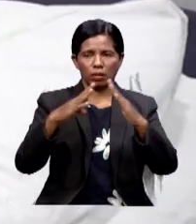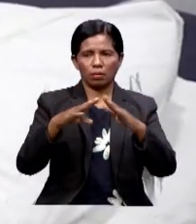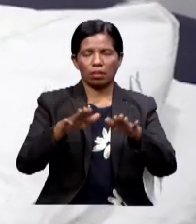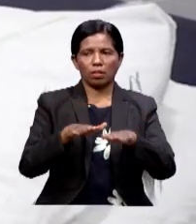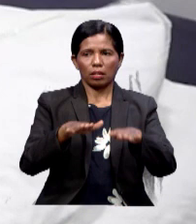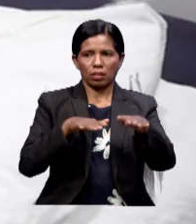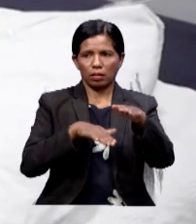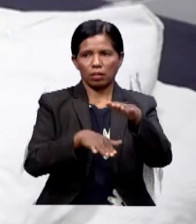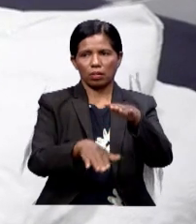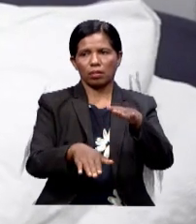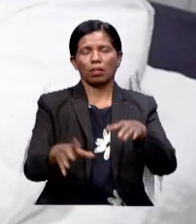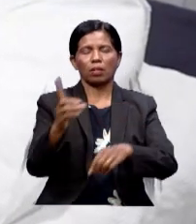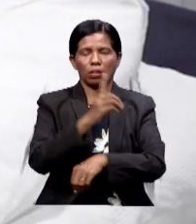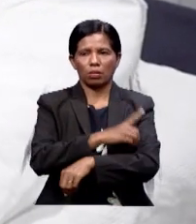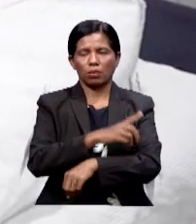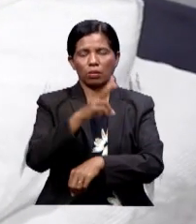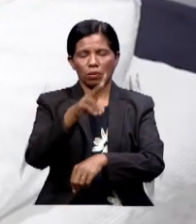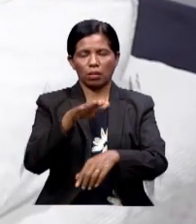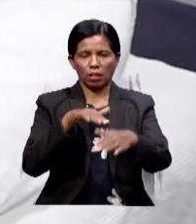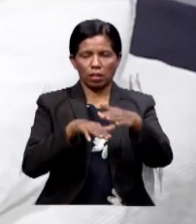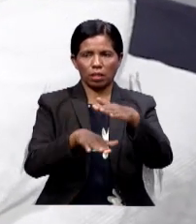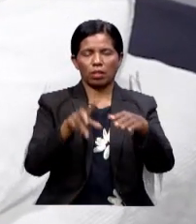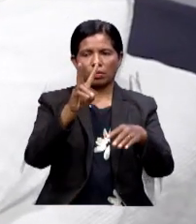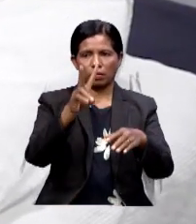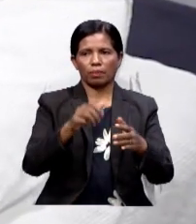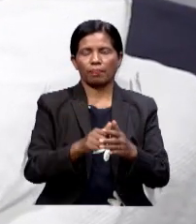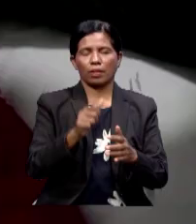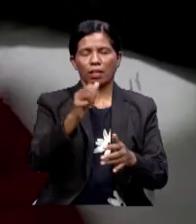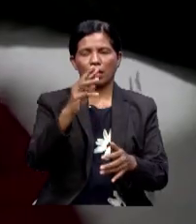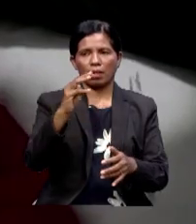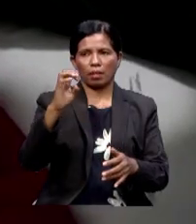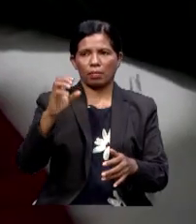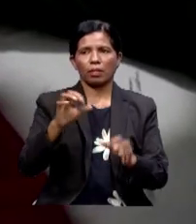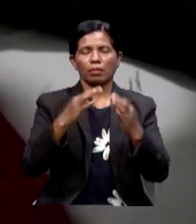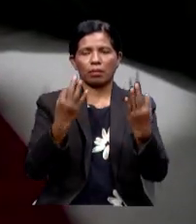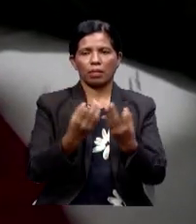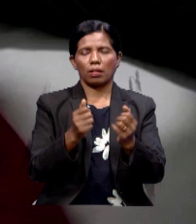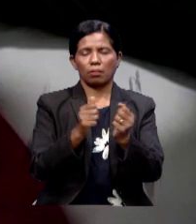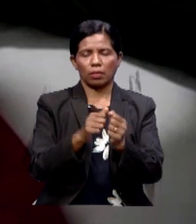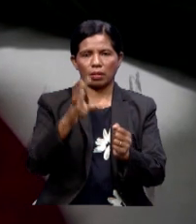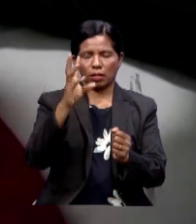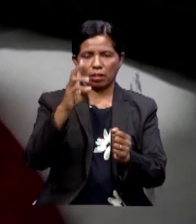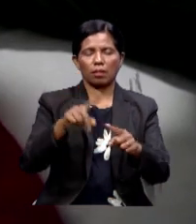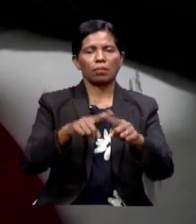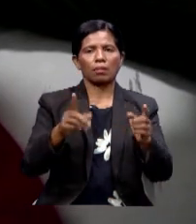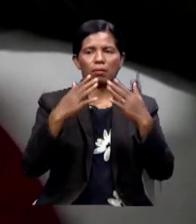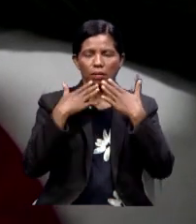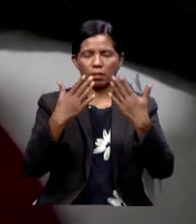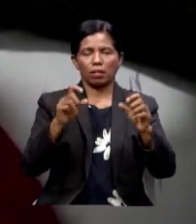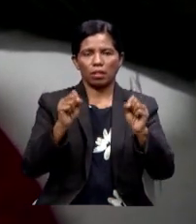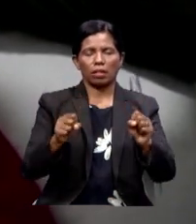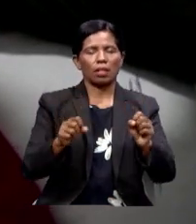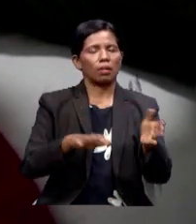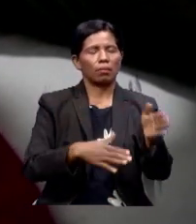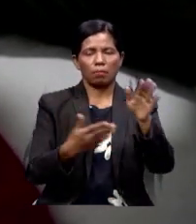okos durante lorong rua kalang ruam. Ahmed Abdi Jabbar iha familia hamutuk na inen maibe obrigado thank you lakon